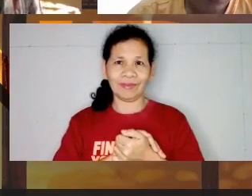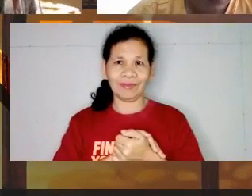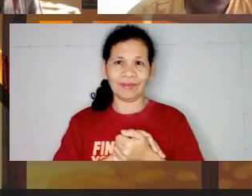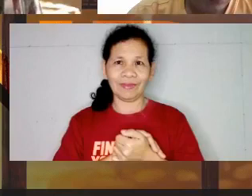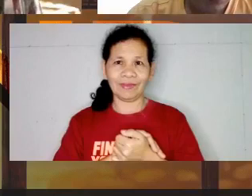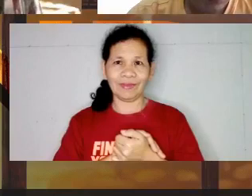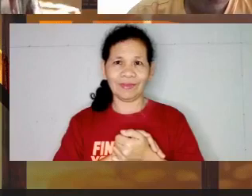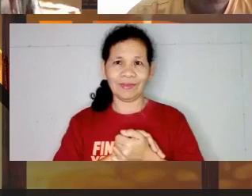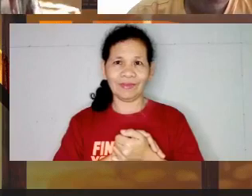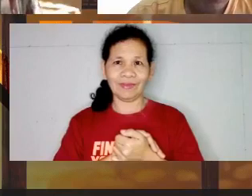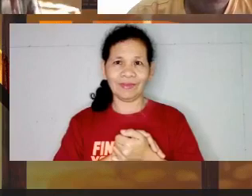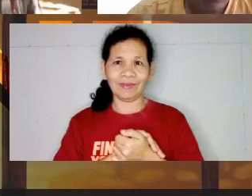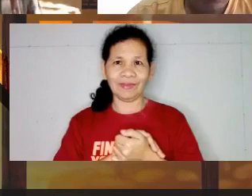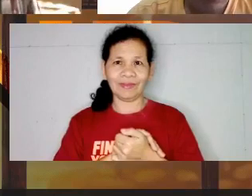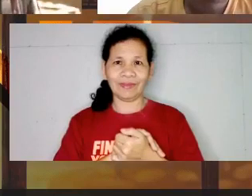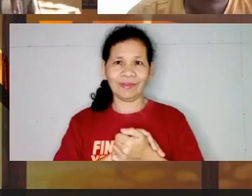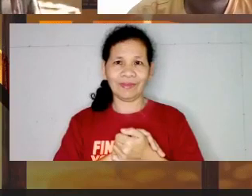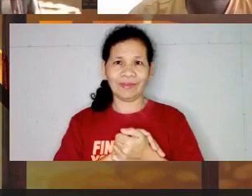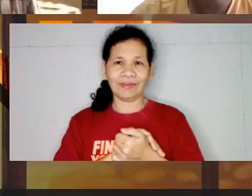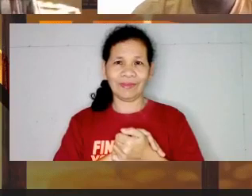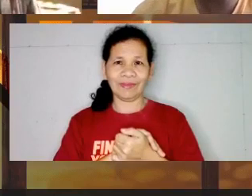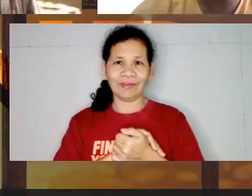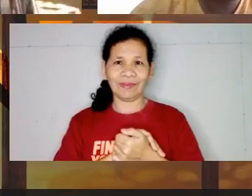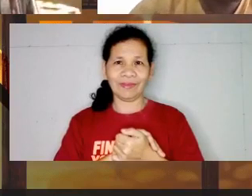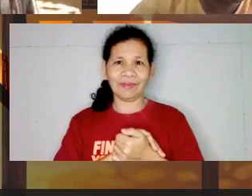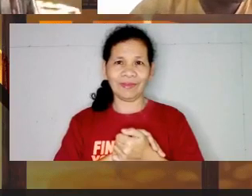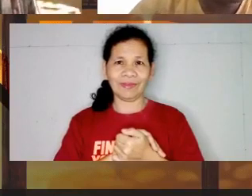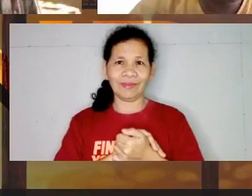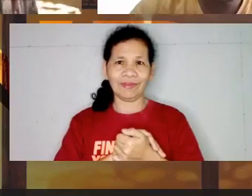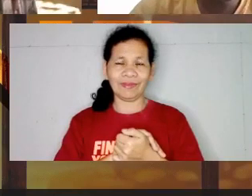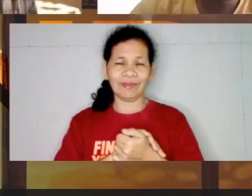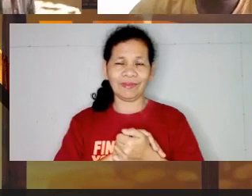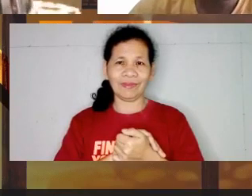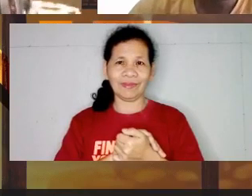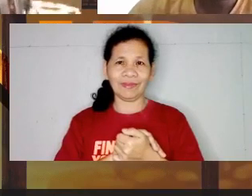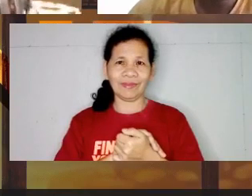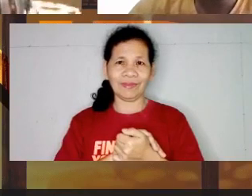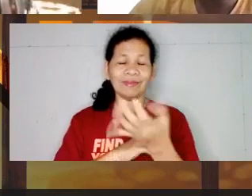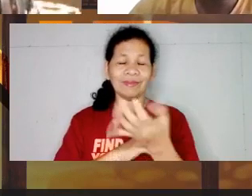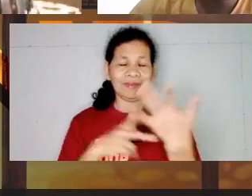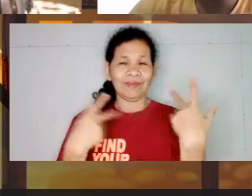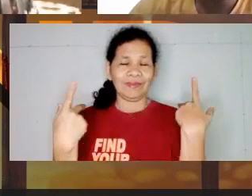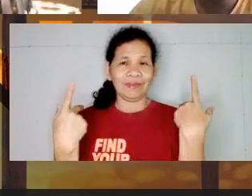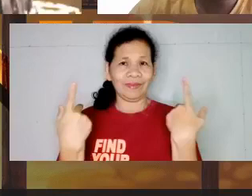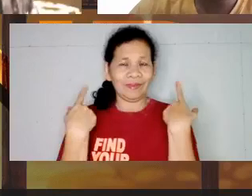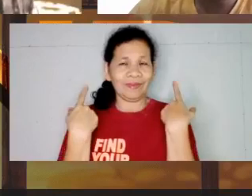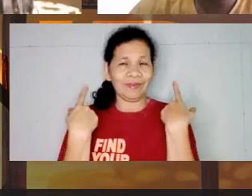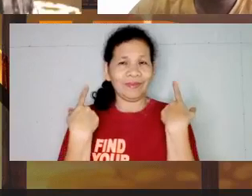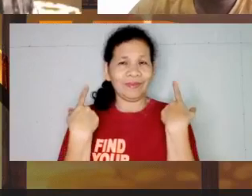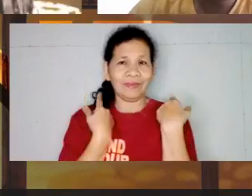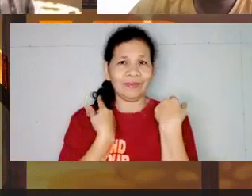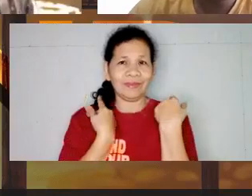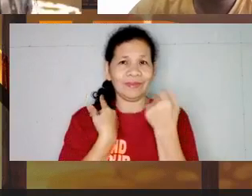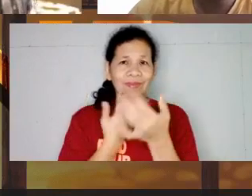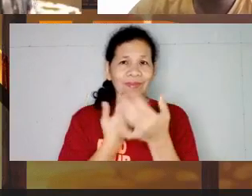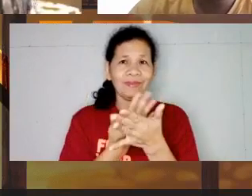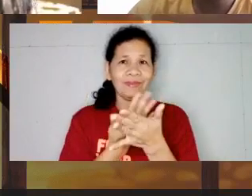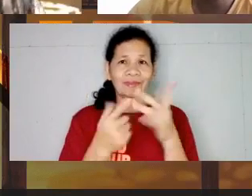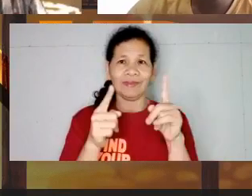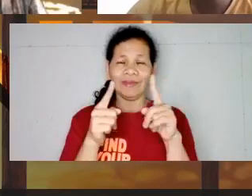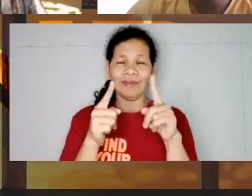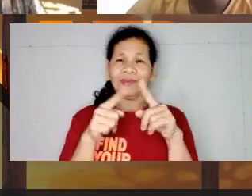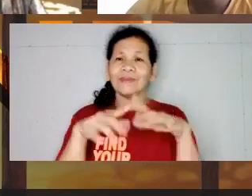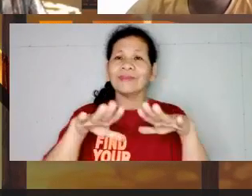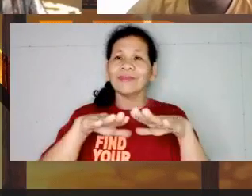sinabihan din tayo, binigyan tayo ng clue paano maging approve of God. Sabantalang sinasabi ni Pastor